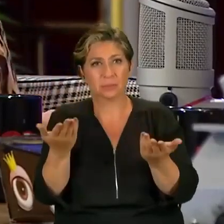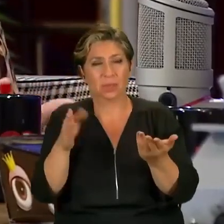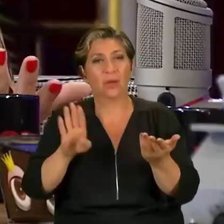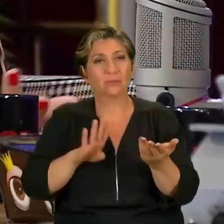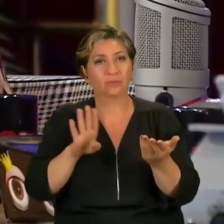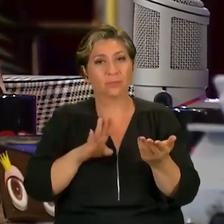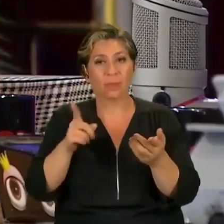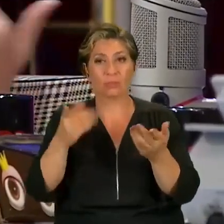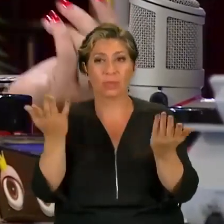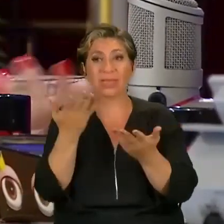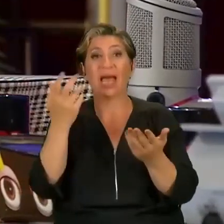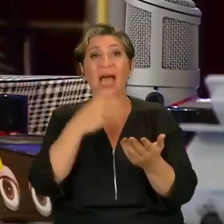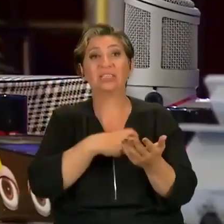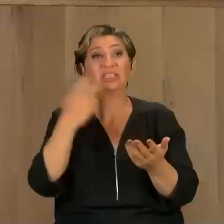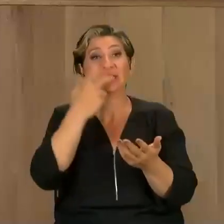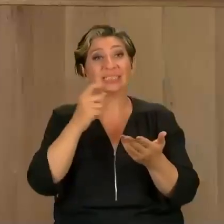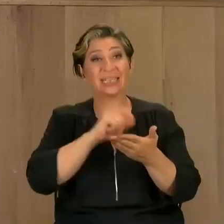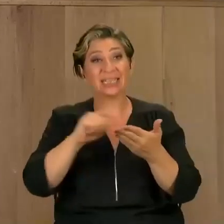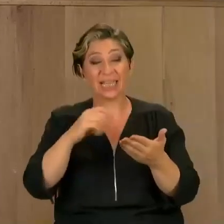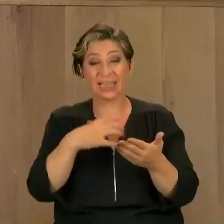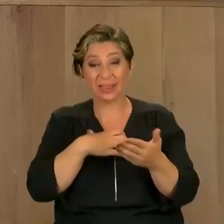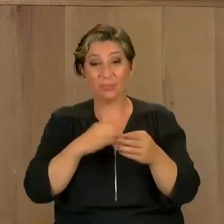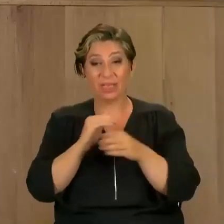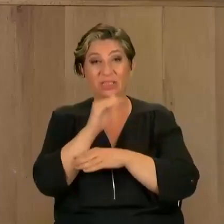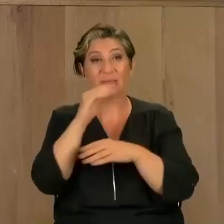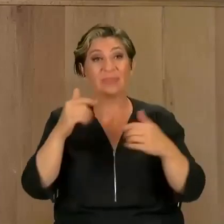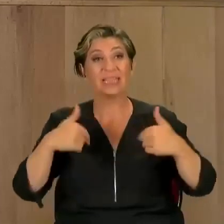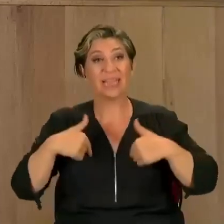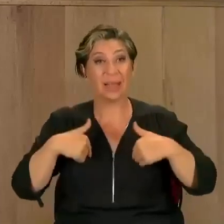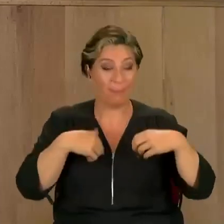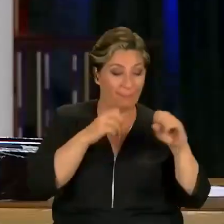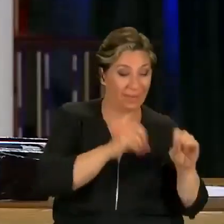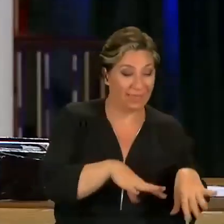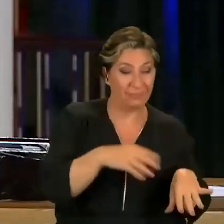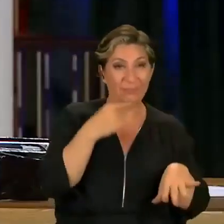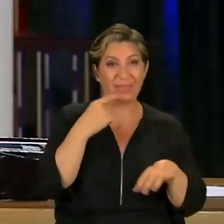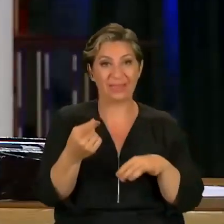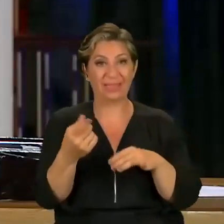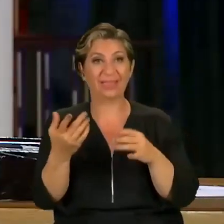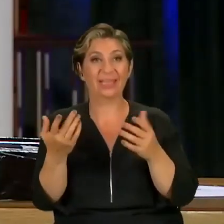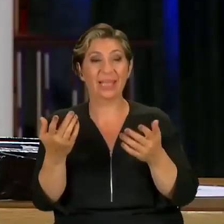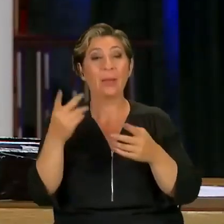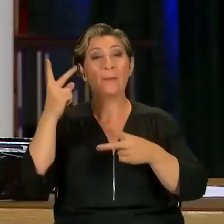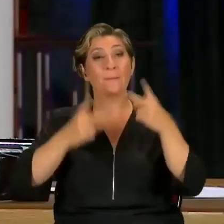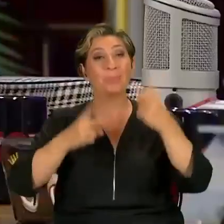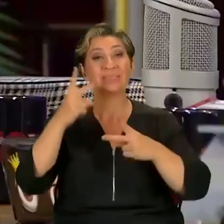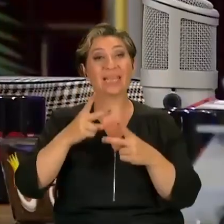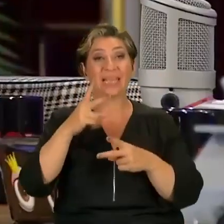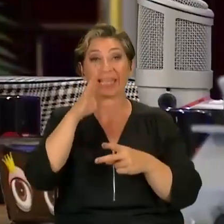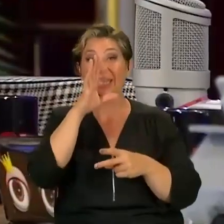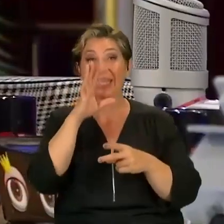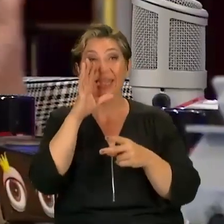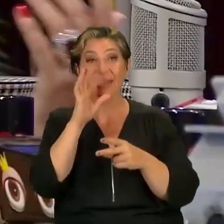ki yavrucuğum ben bu kadar aşk şarkısını yazarken kendim yaşasam ciğeri yere bırakırım herhalde dedi. Bazen bir Kim